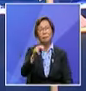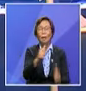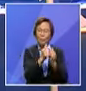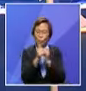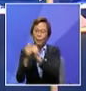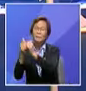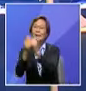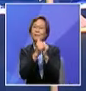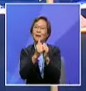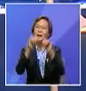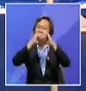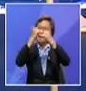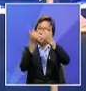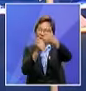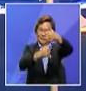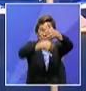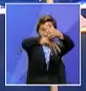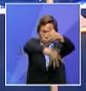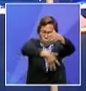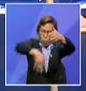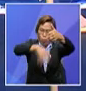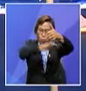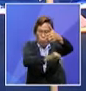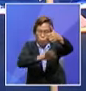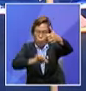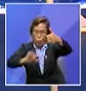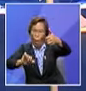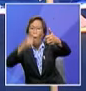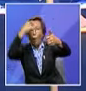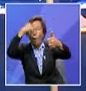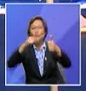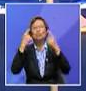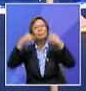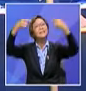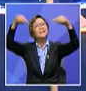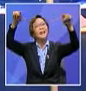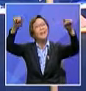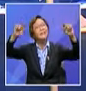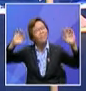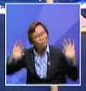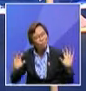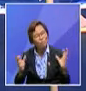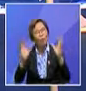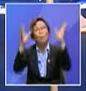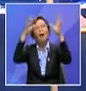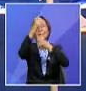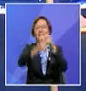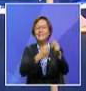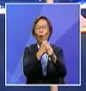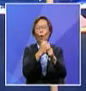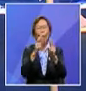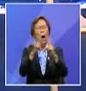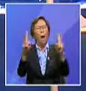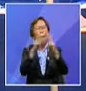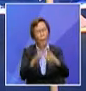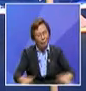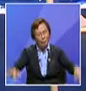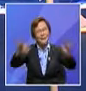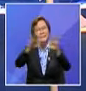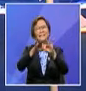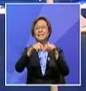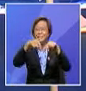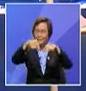bersama agensi-agensi di bawahnya bagi merealisasikan acara sambutan tahunan yang amat bermakna